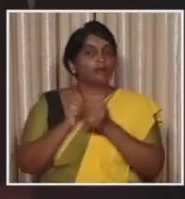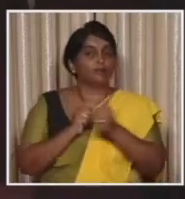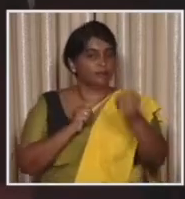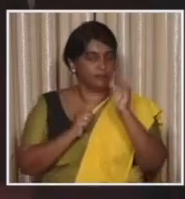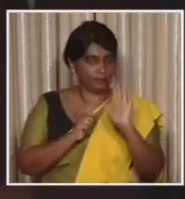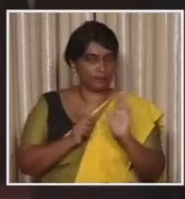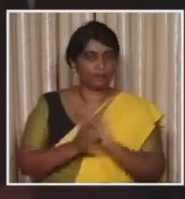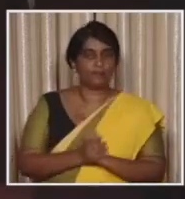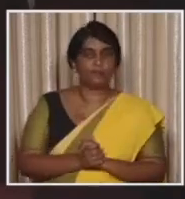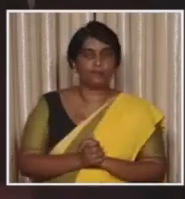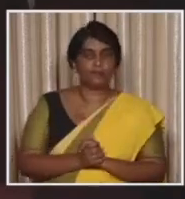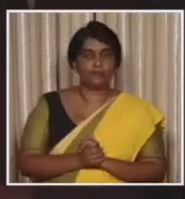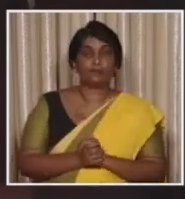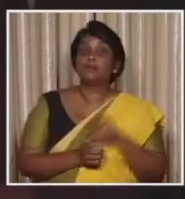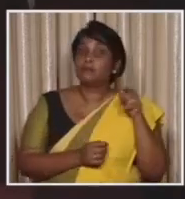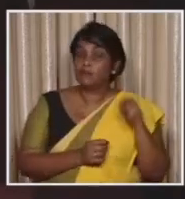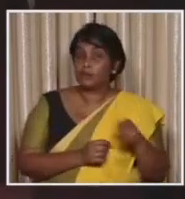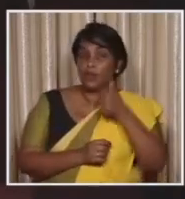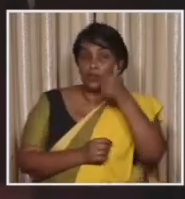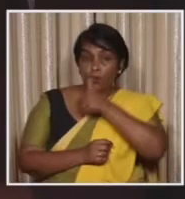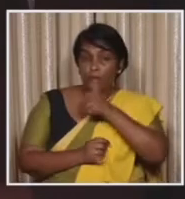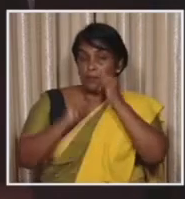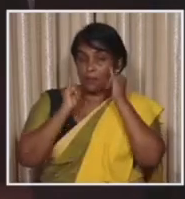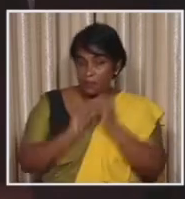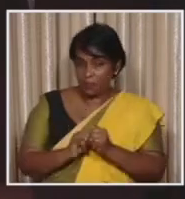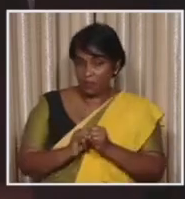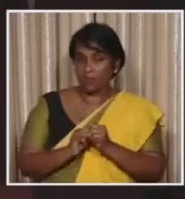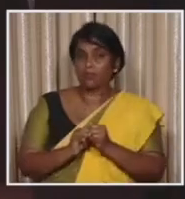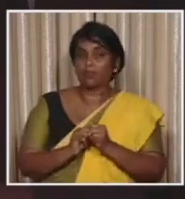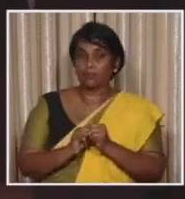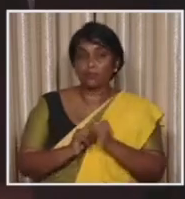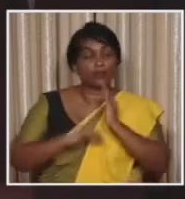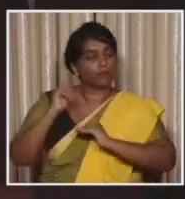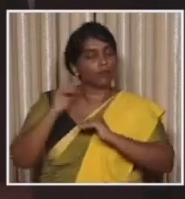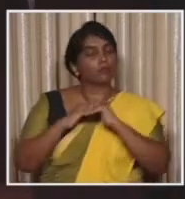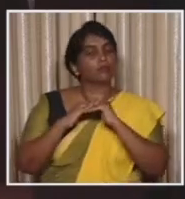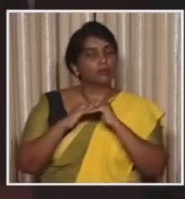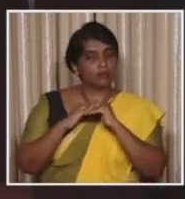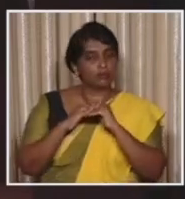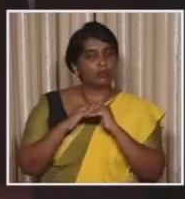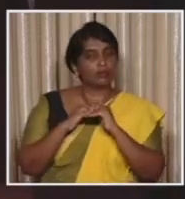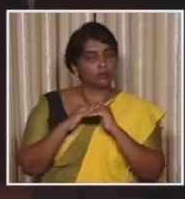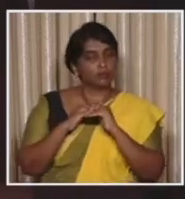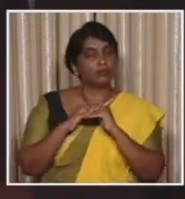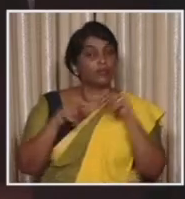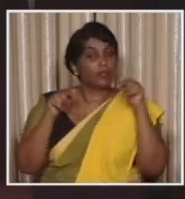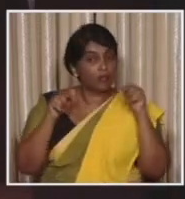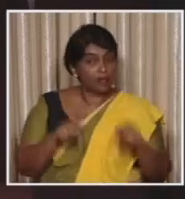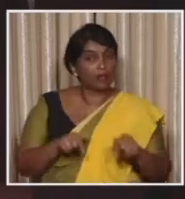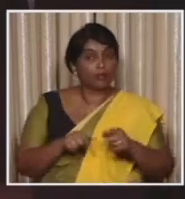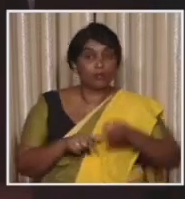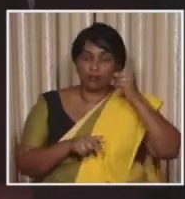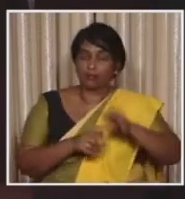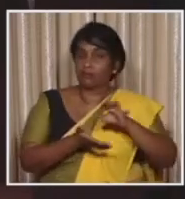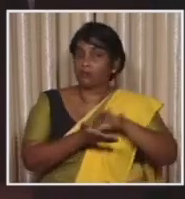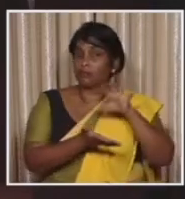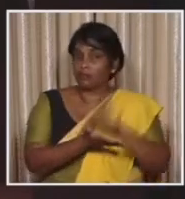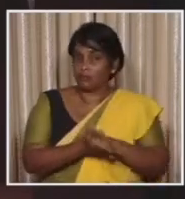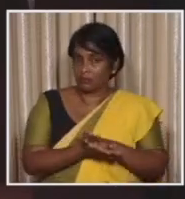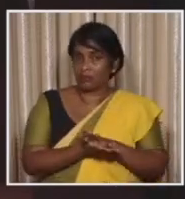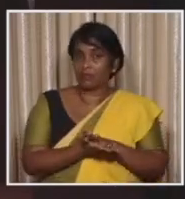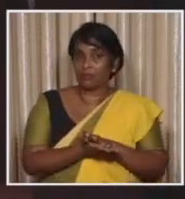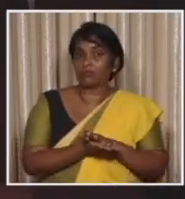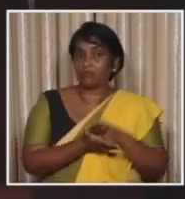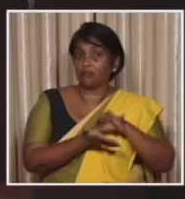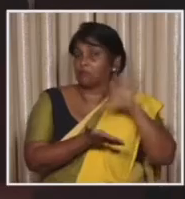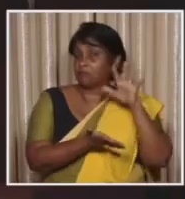ඕන. මේ හොර දූෂිත ක්‍රමවේදය අද මේ තීන්දුවෙන්